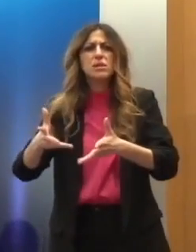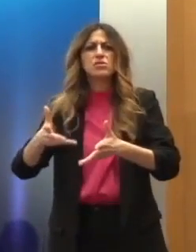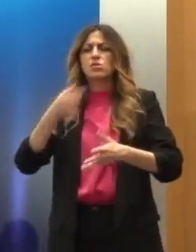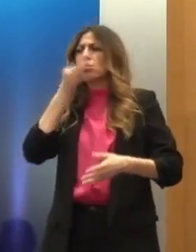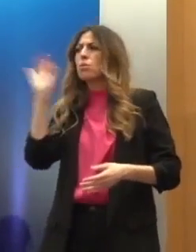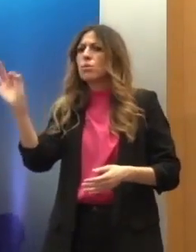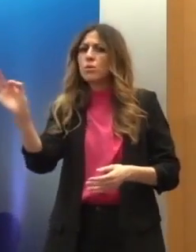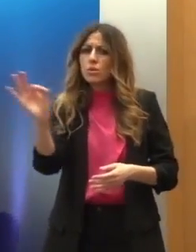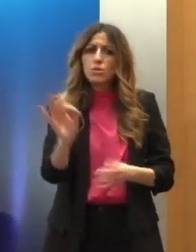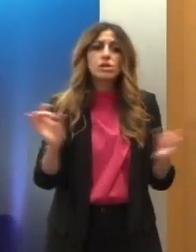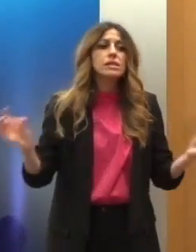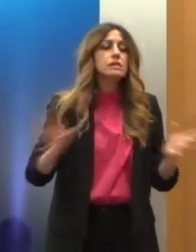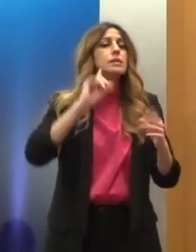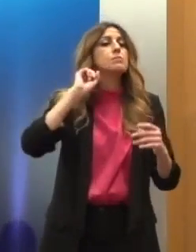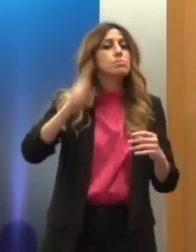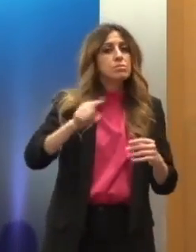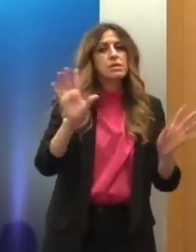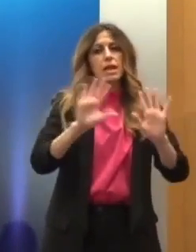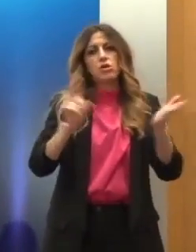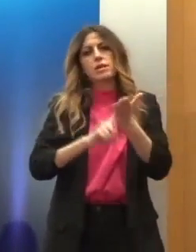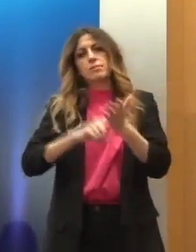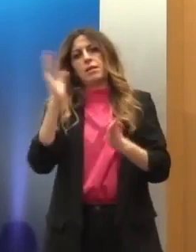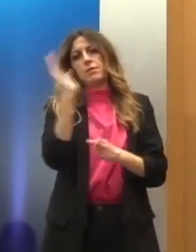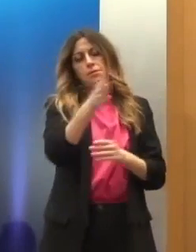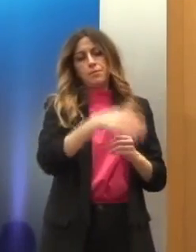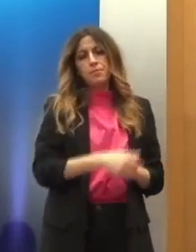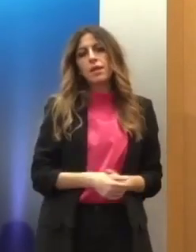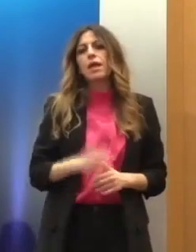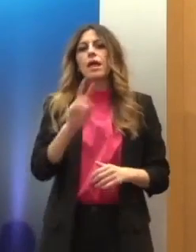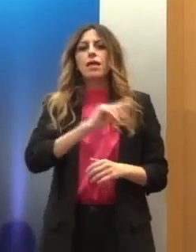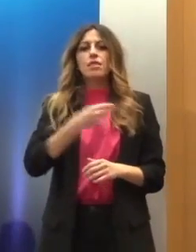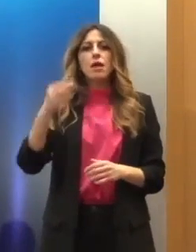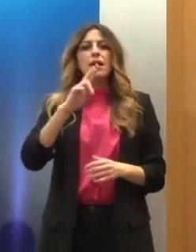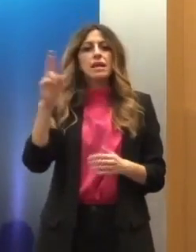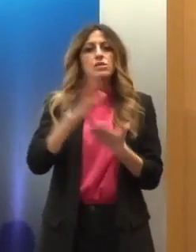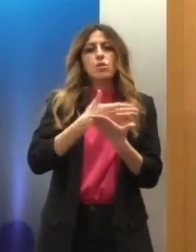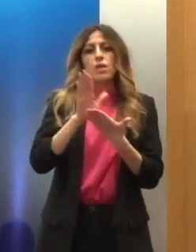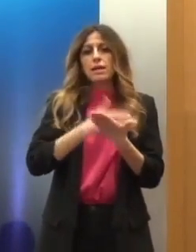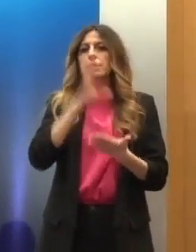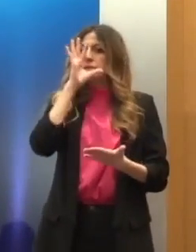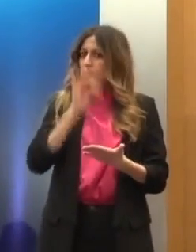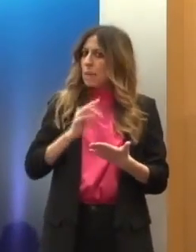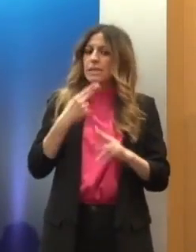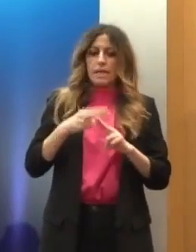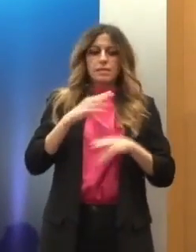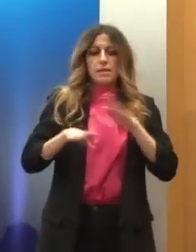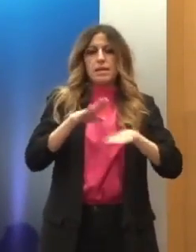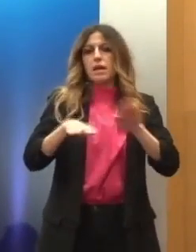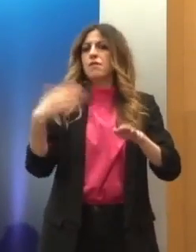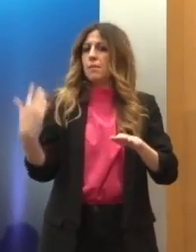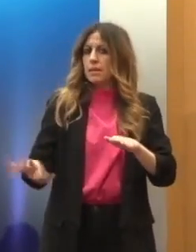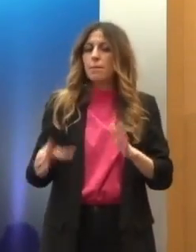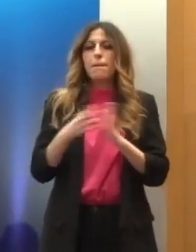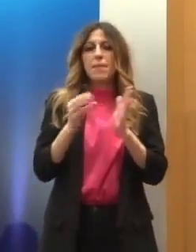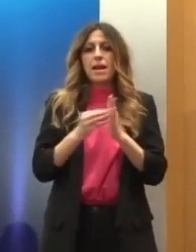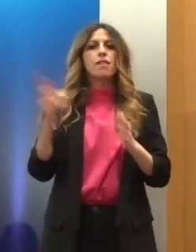κυρώσεις. Σε σχέση με την αντιμετώπιση του ρατσισμού και των διακρίσεων, έχουμε όντως κάνει σημαντικά βήματα. Έχει ενισχυθεί η αντιρατσιστική